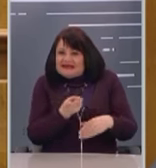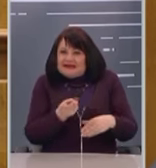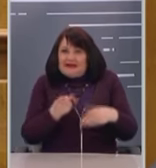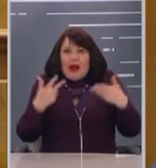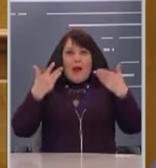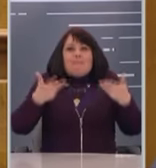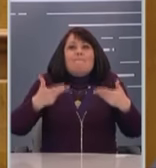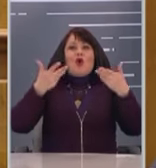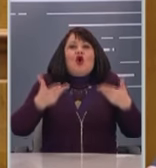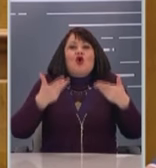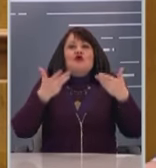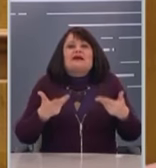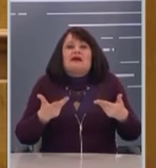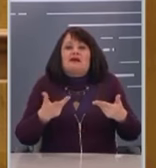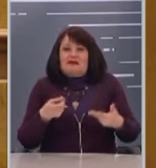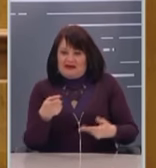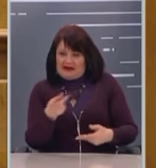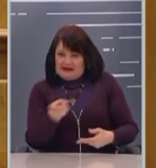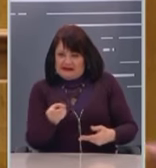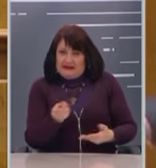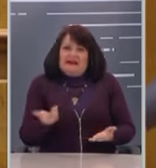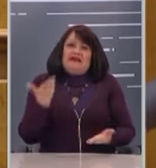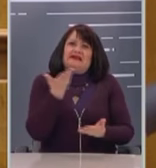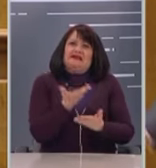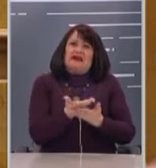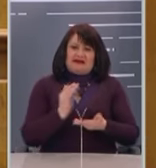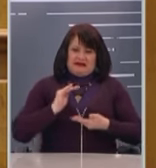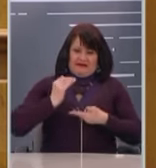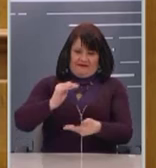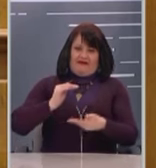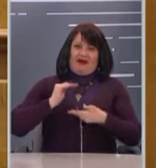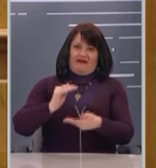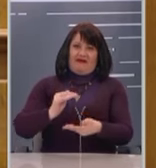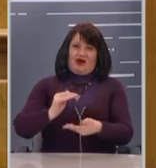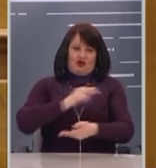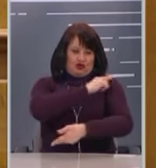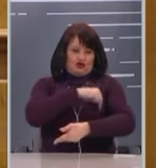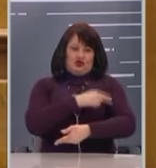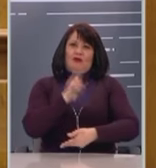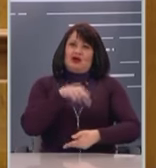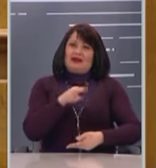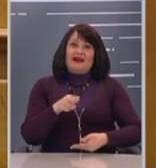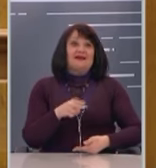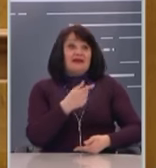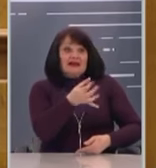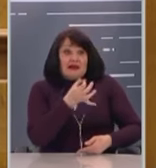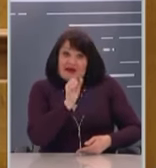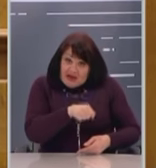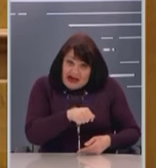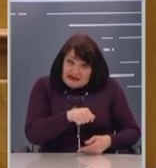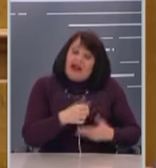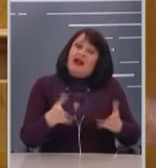Αλλά εσείς ζητάτε περίπου να σας απονεμηθούν και τιμητικές πλακέτες για τον Τινά. Μάλιστα.